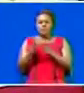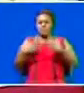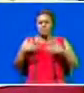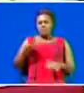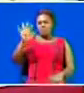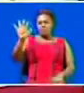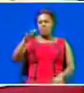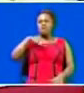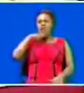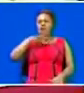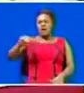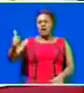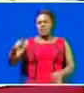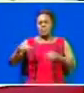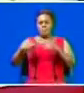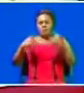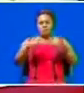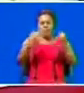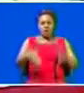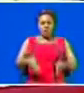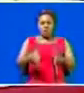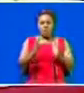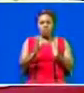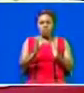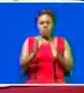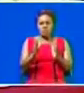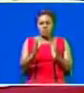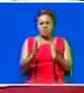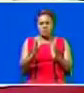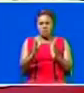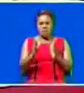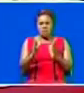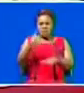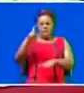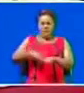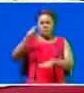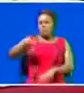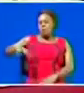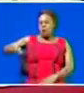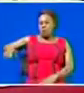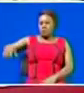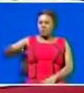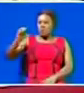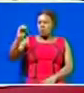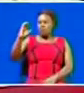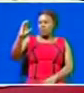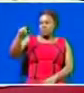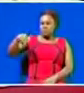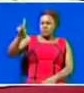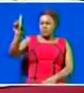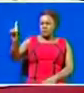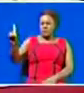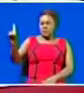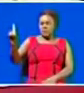watano wamefariki na wengine kujeruhiwa kwenye barabara ya Mutunduri Kianjokoma kaunti ya Embu. Kaimu OCPD wa Embu North